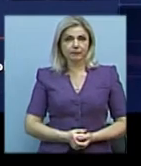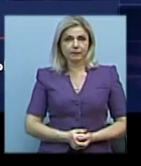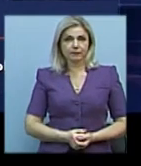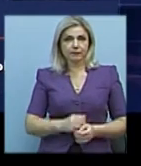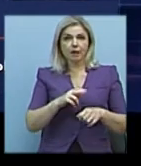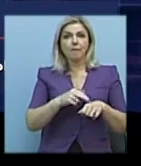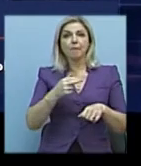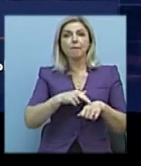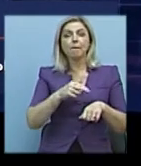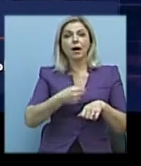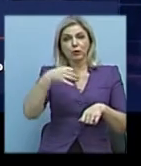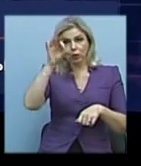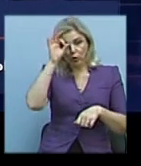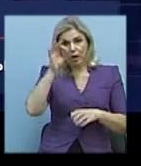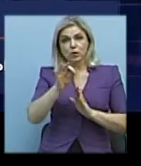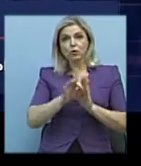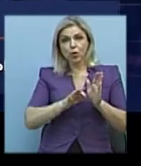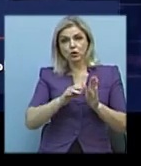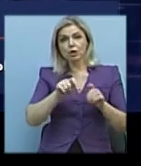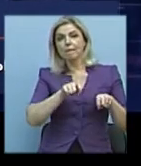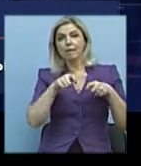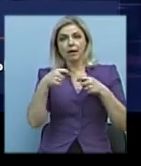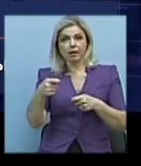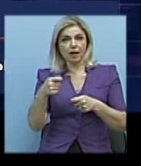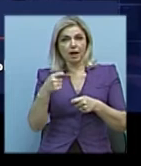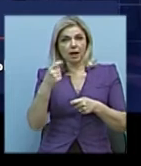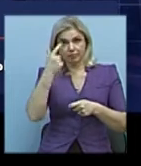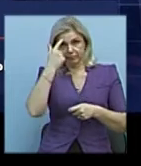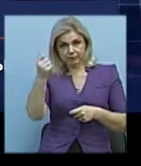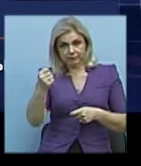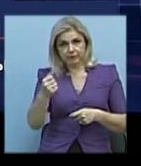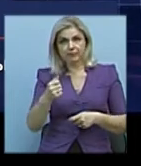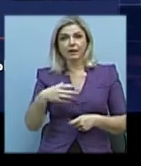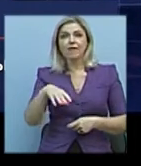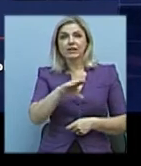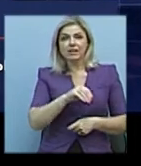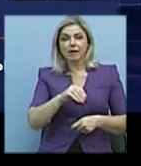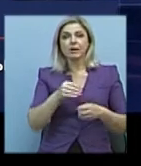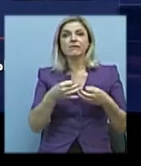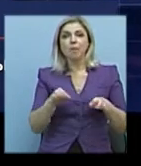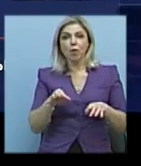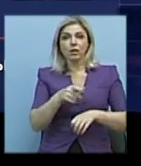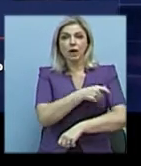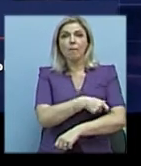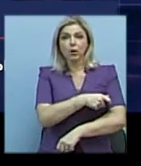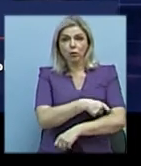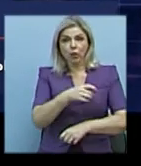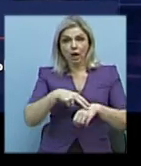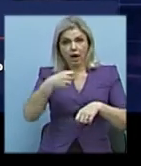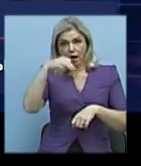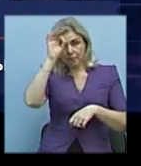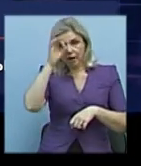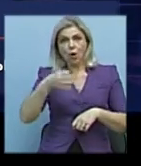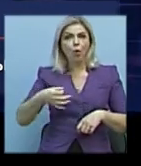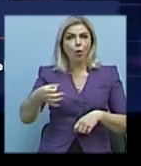Патрульні негайно передали інформацію всім вільним патрулям. По